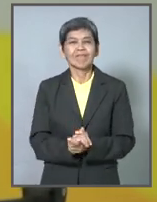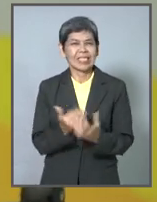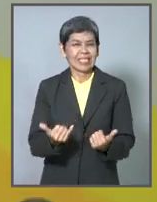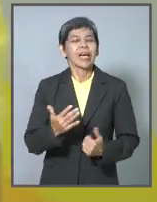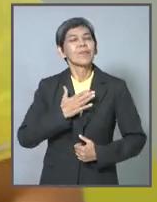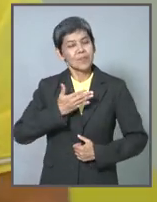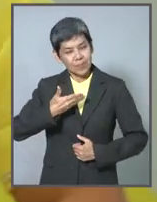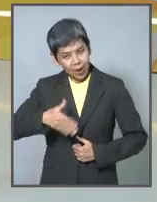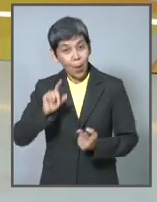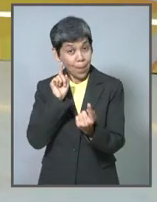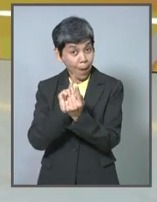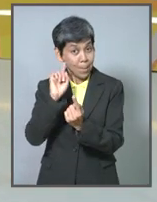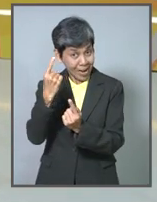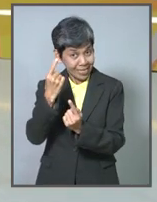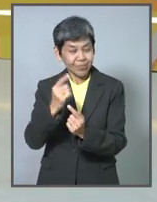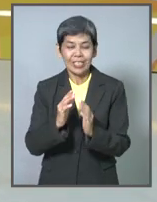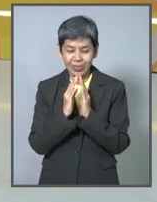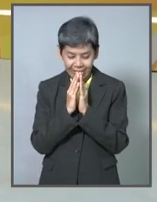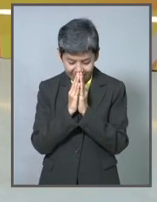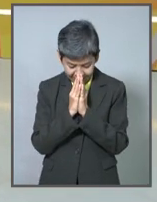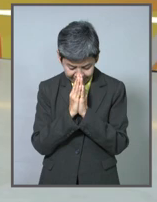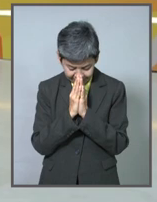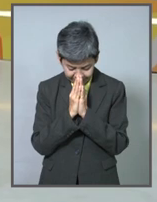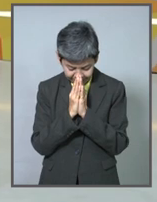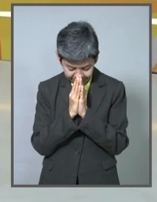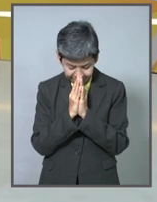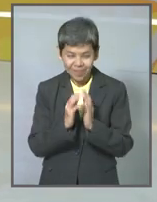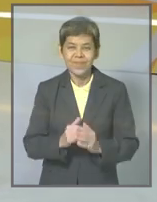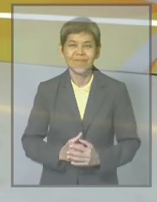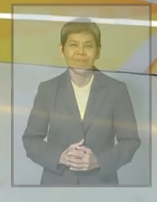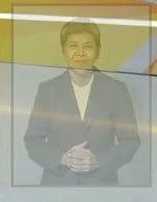ท่านผู้ชมครับวันนี้ขอตัวลาไปก่อนแล้วพบกันใหม่สัปดาห์หน้าสวัสดีครับ